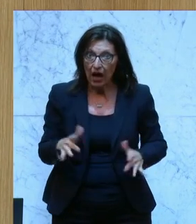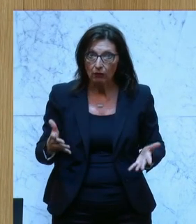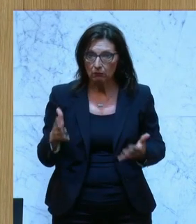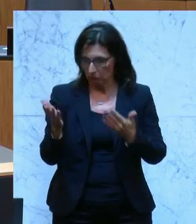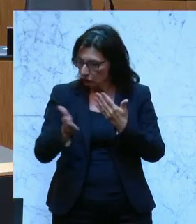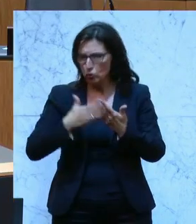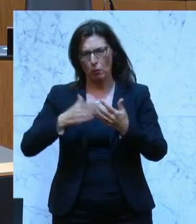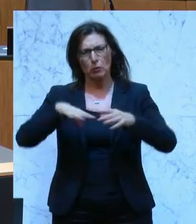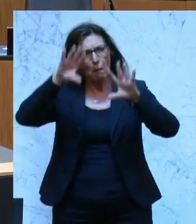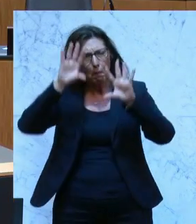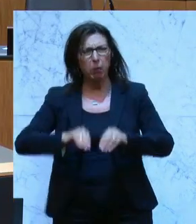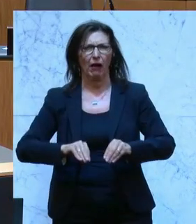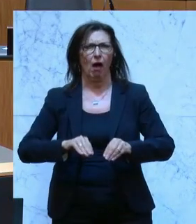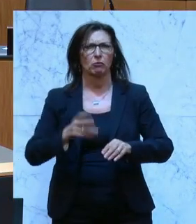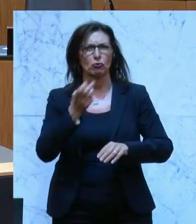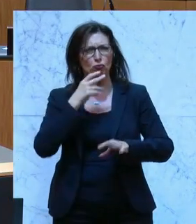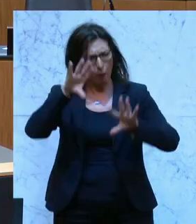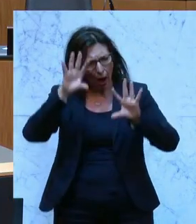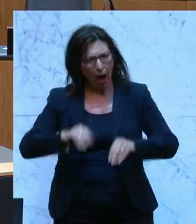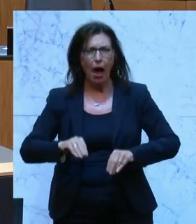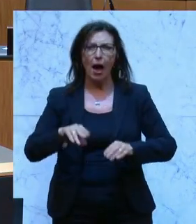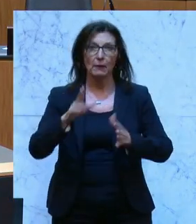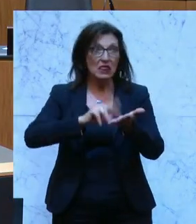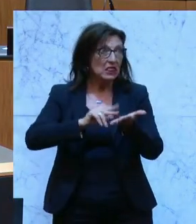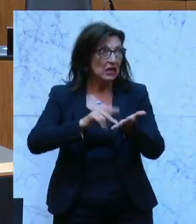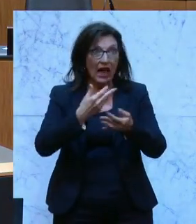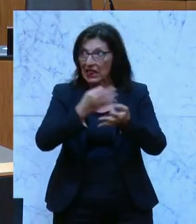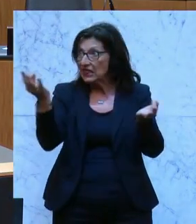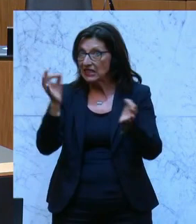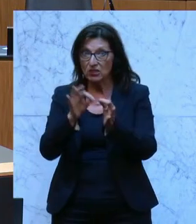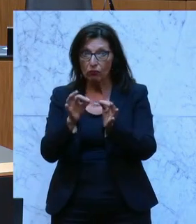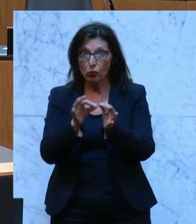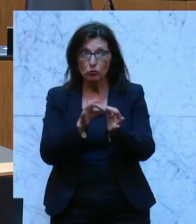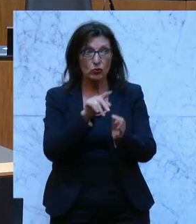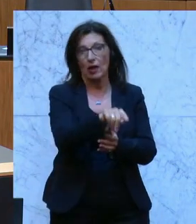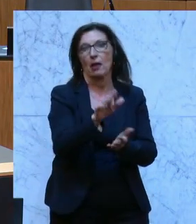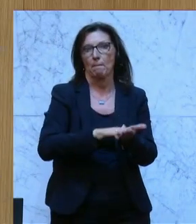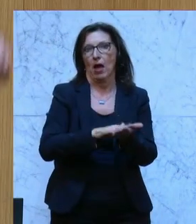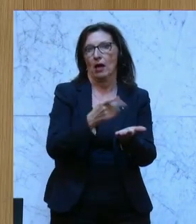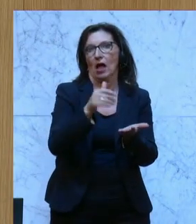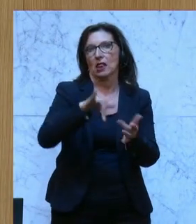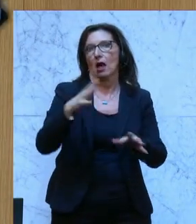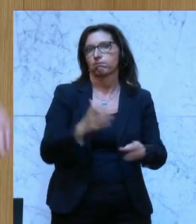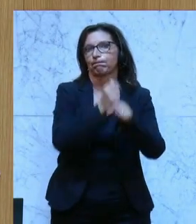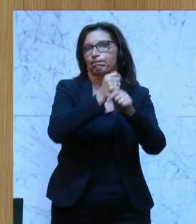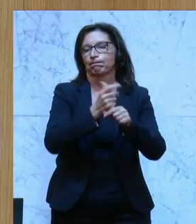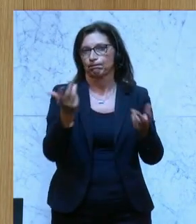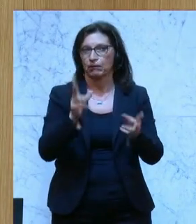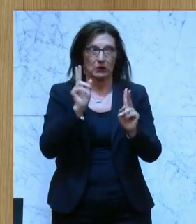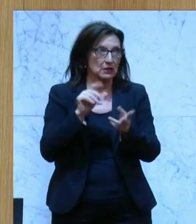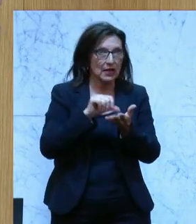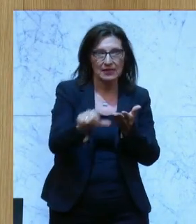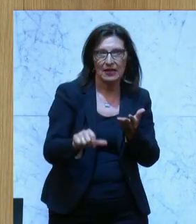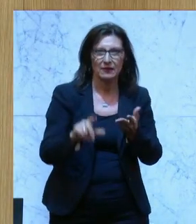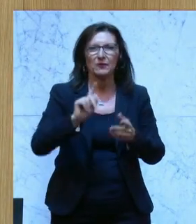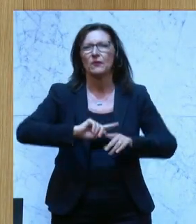Beispiel bei einem Blackout, wenn die Systeme, die digitalen, nicht mehr funktionieren, auch zahlen zu können. Das ist das eine. Das andere ist der Schutz